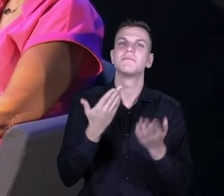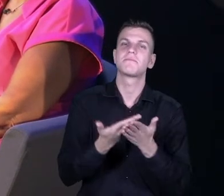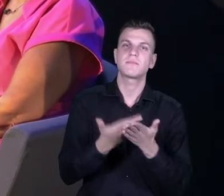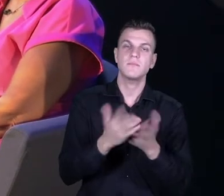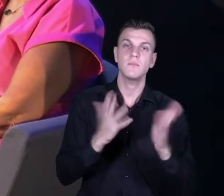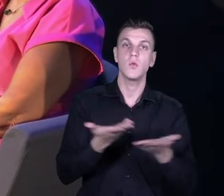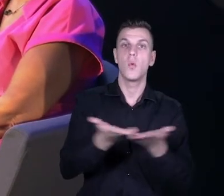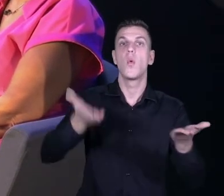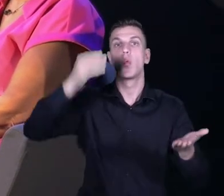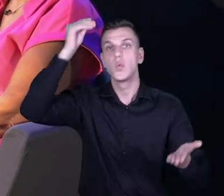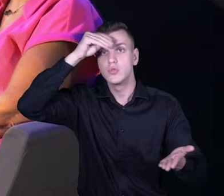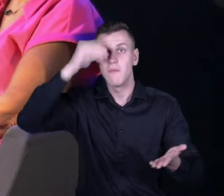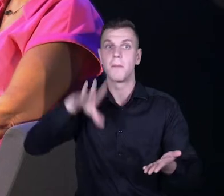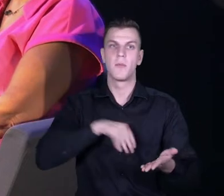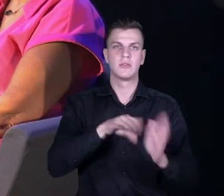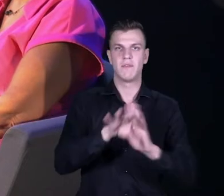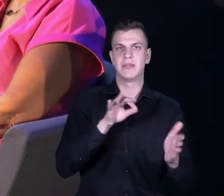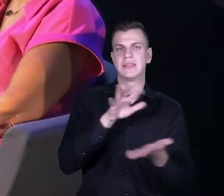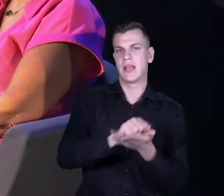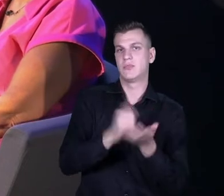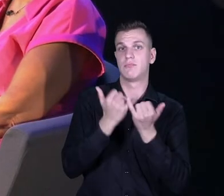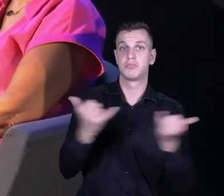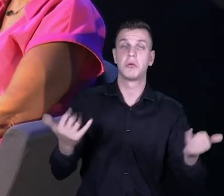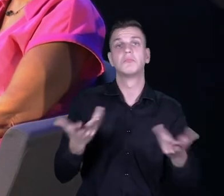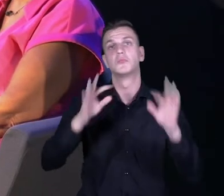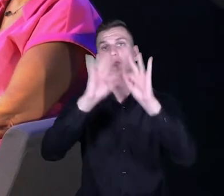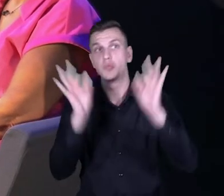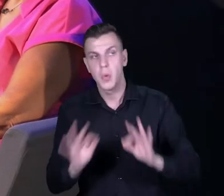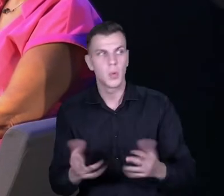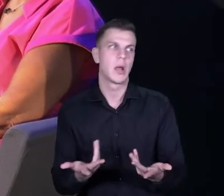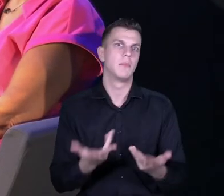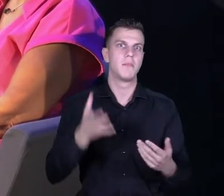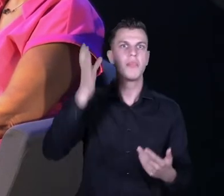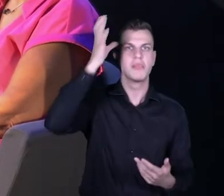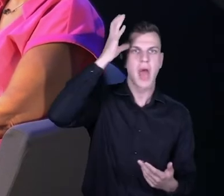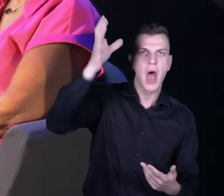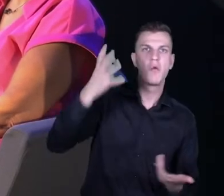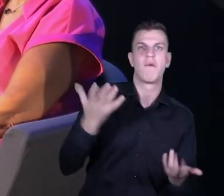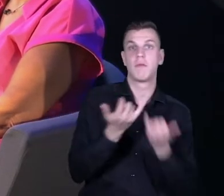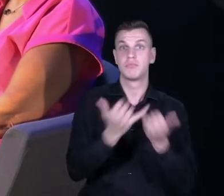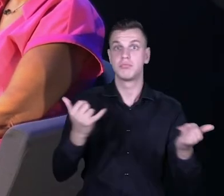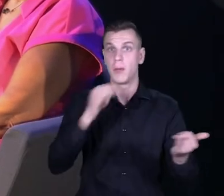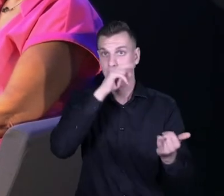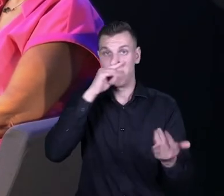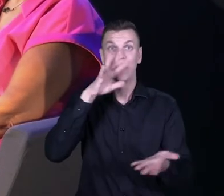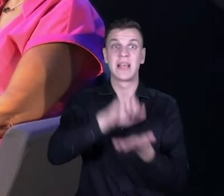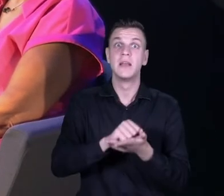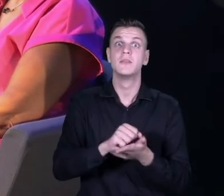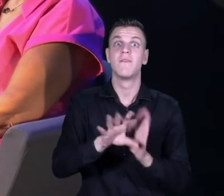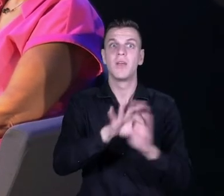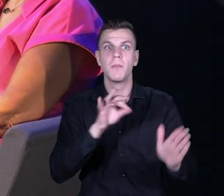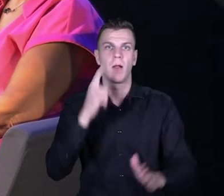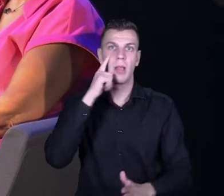wszystkim szeroki wybór tych zajęć, bo są to i zajęcia artystyczne, i naukowe, mogą ze sobą świetnie współpracować,